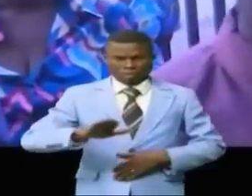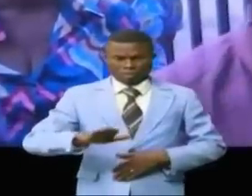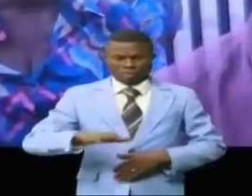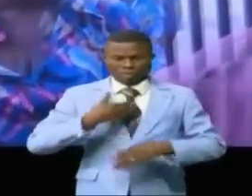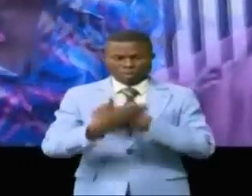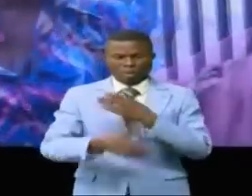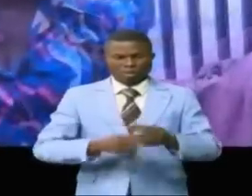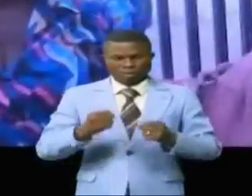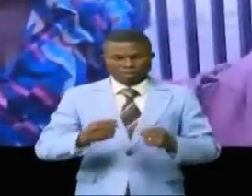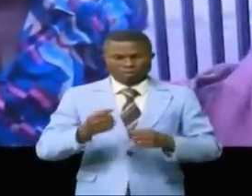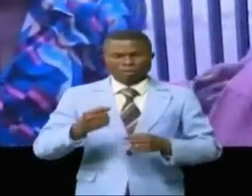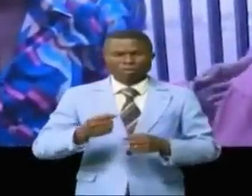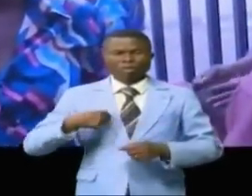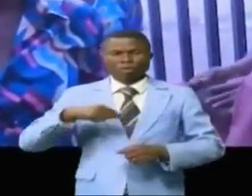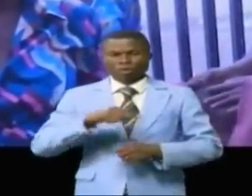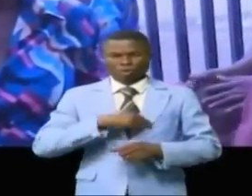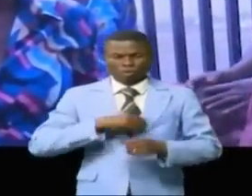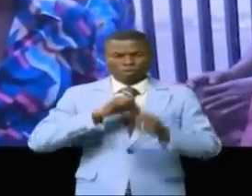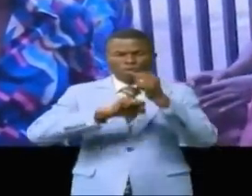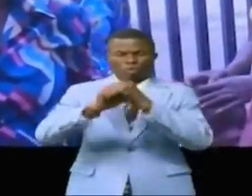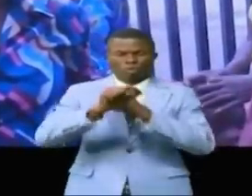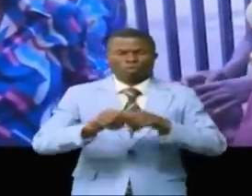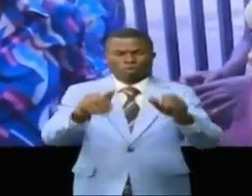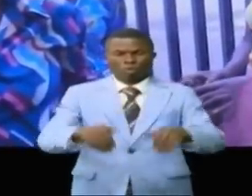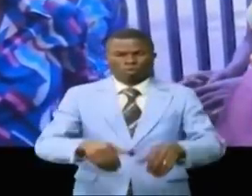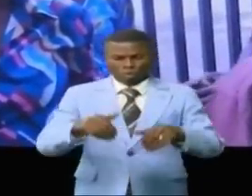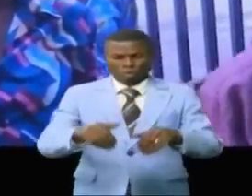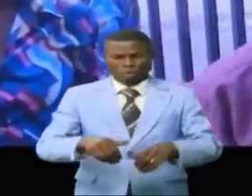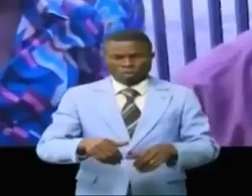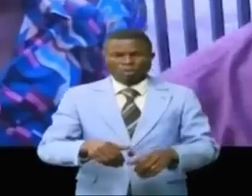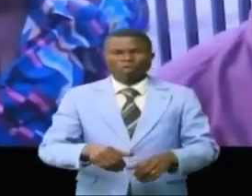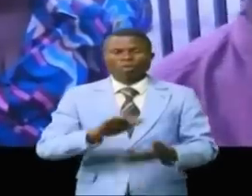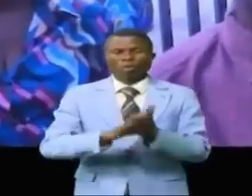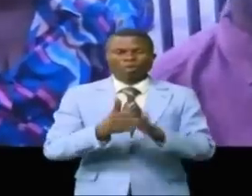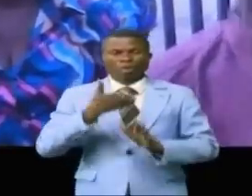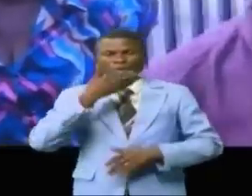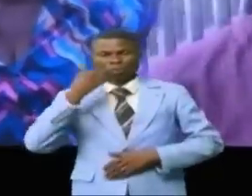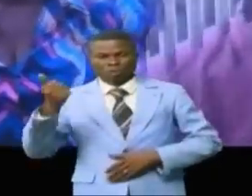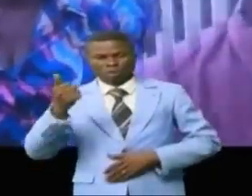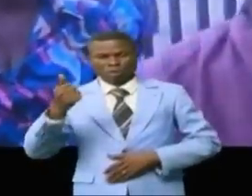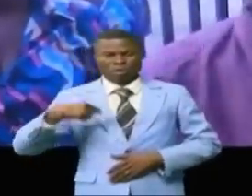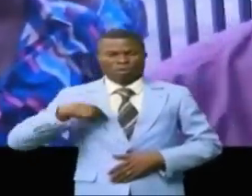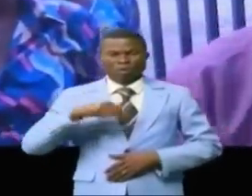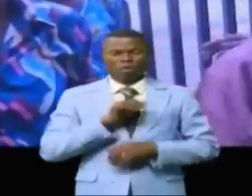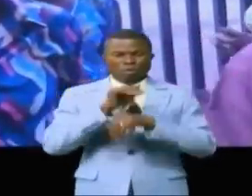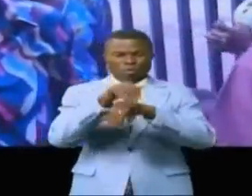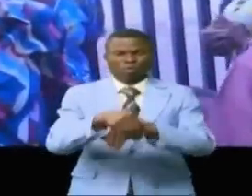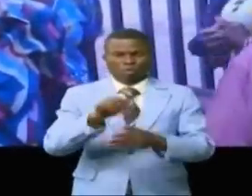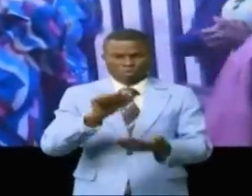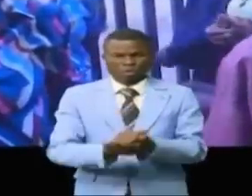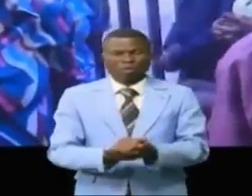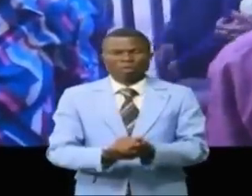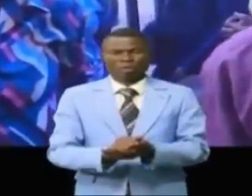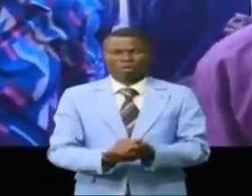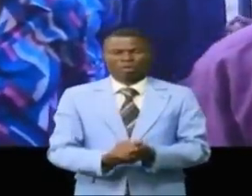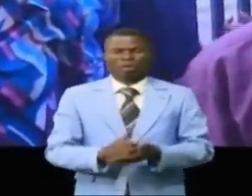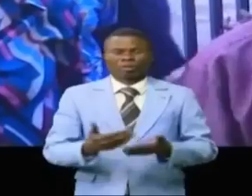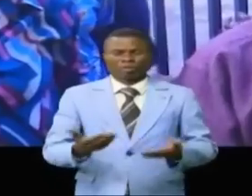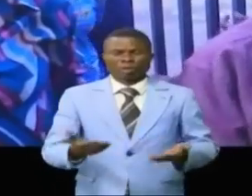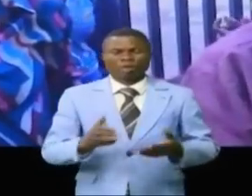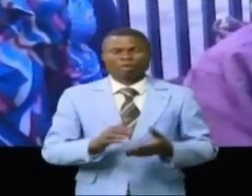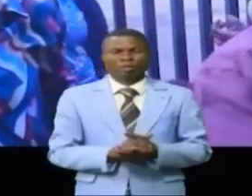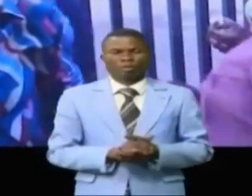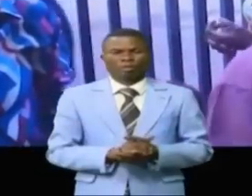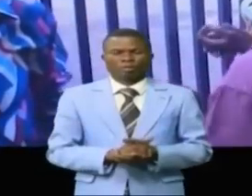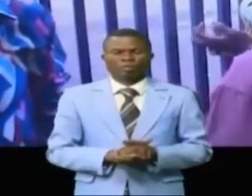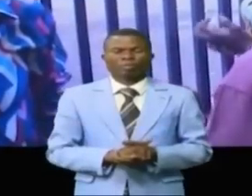fait pour que cette campagne agricole ait lieu pour que nous y participions. À sa lignonce, à